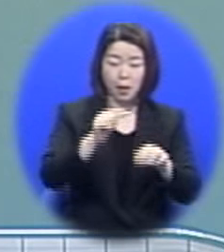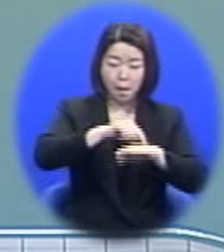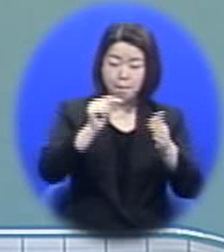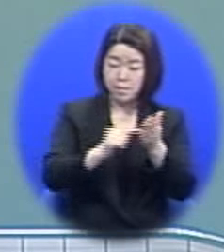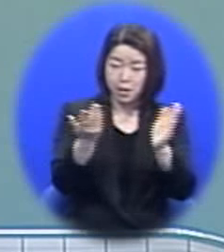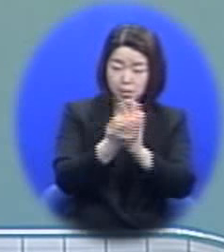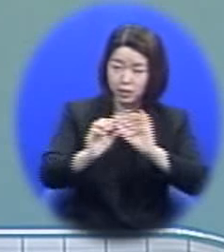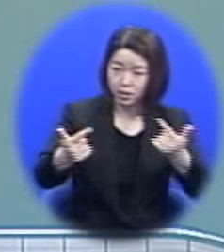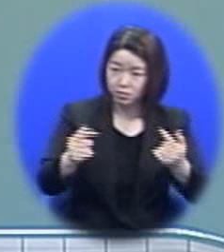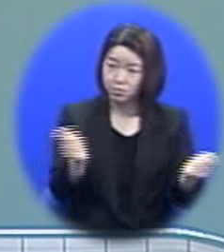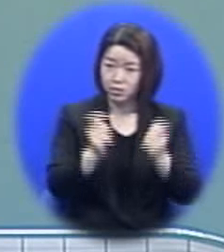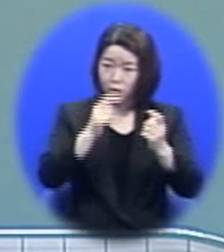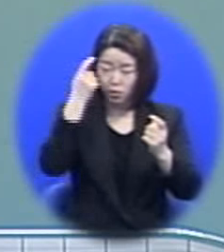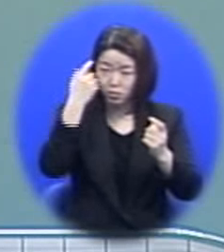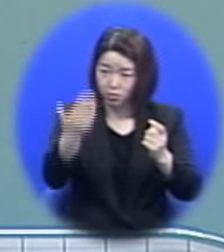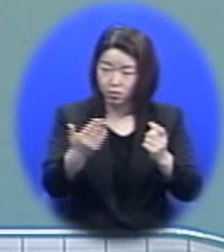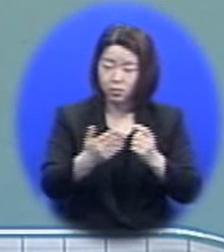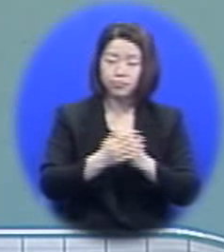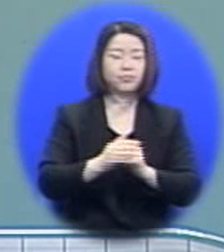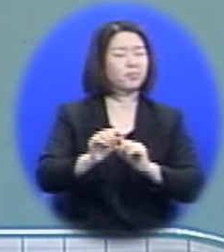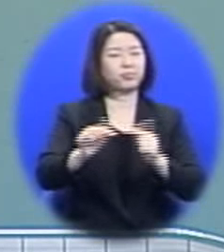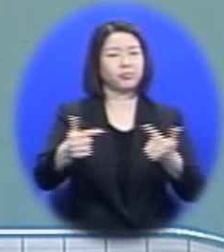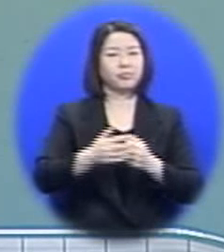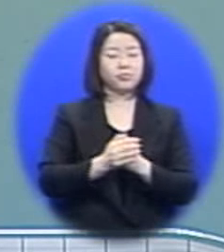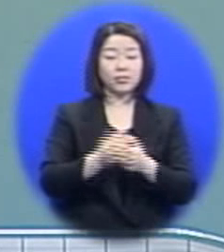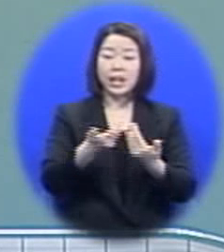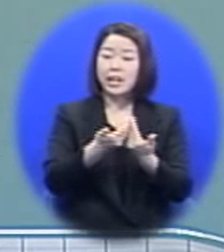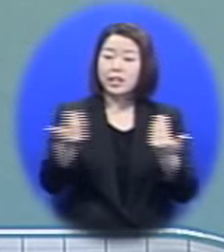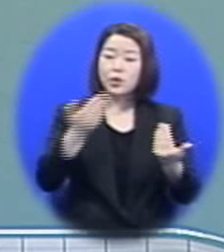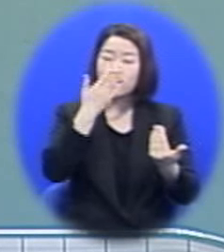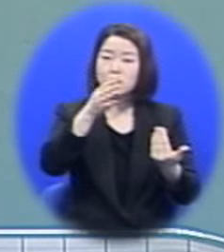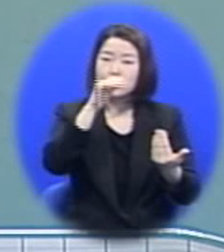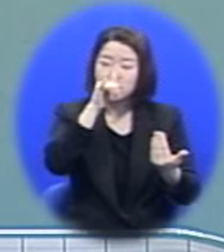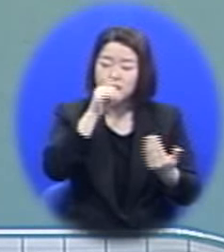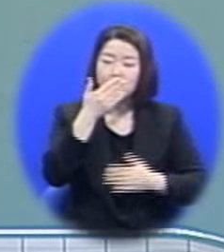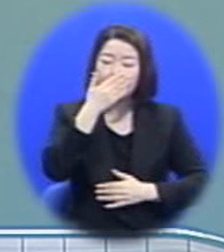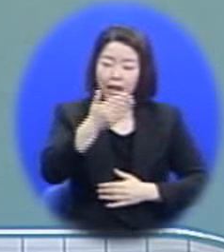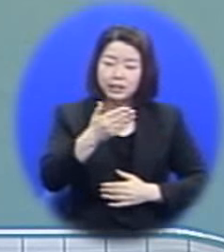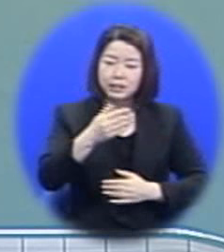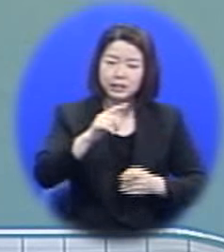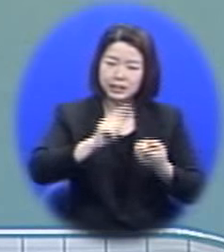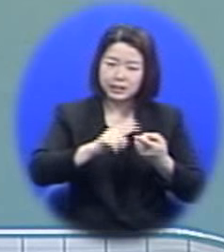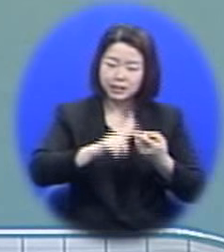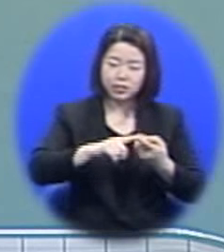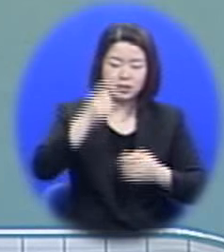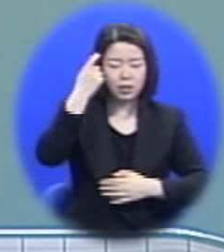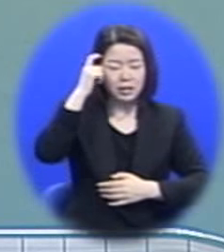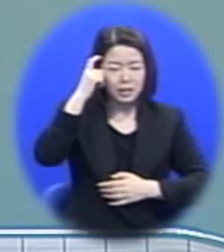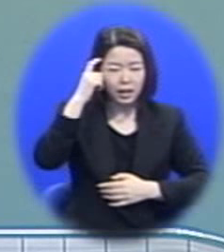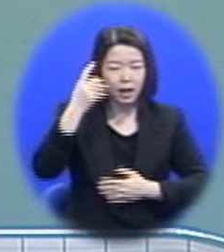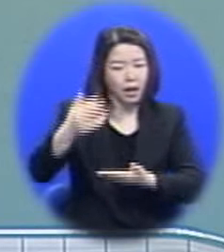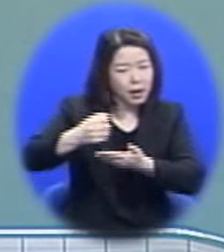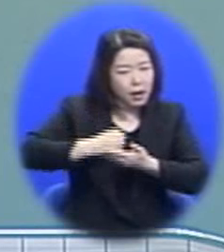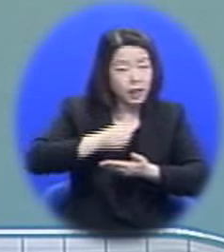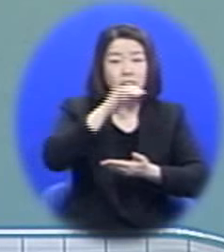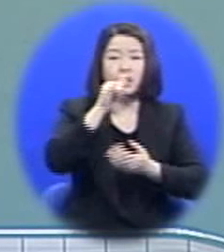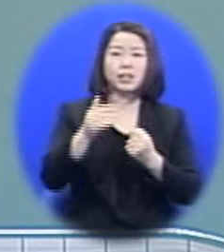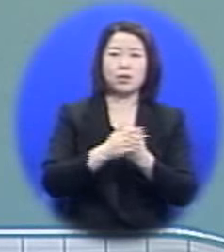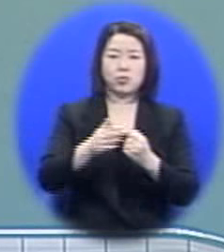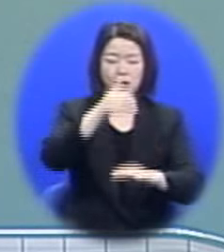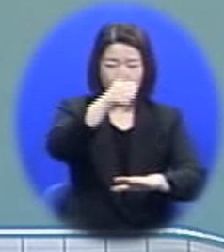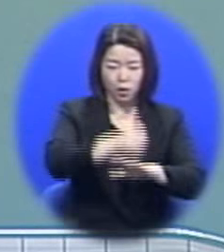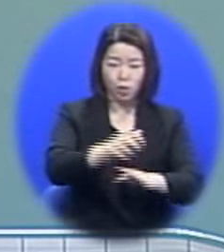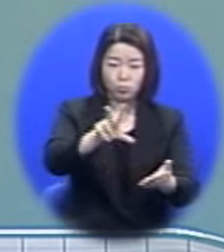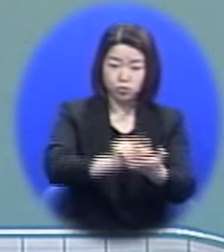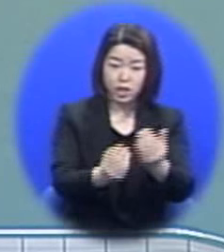아닙니다. 이혼할 가능성이 있다고 받아들이니까. 이혼할 수도 있다고 받아들이니까 결국은 문제가